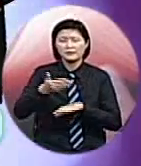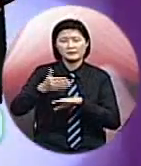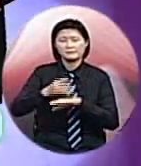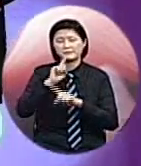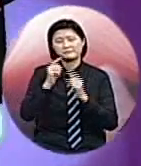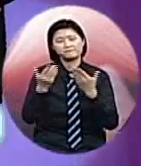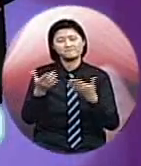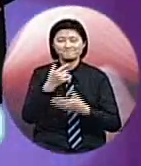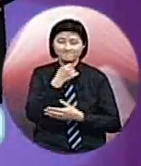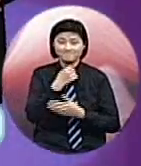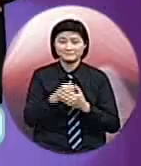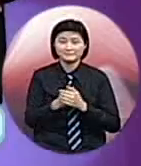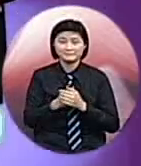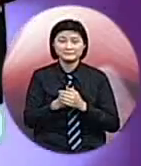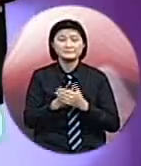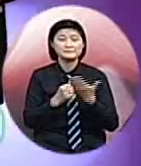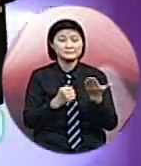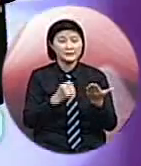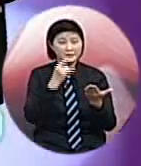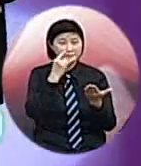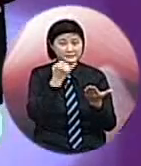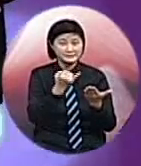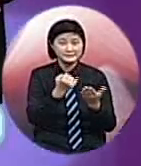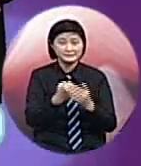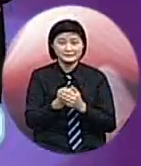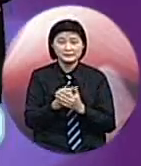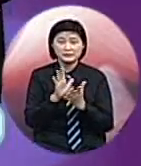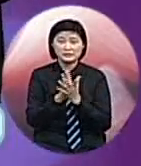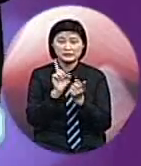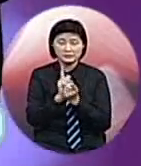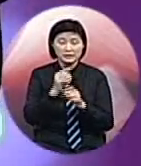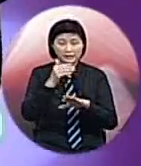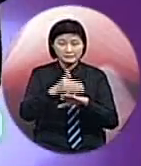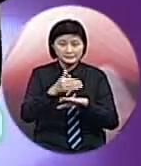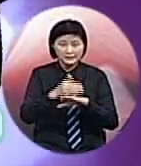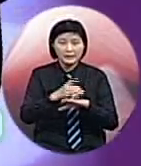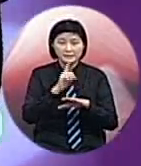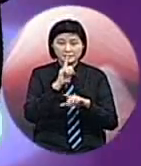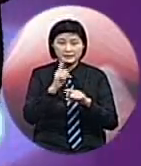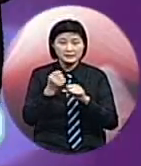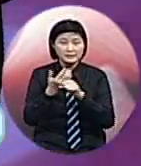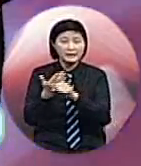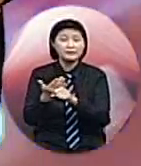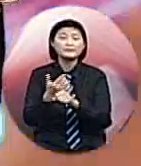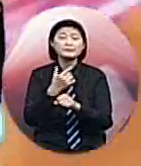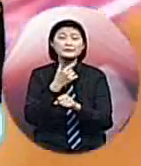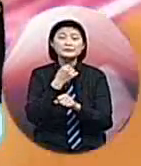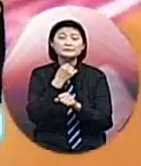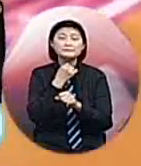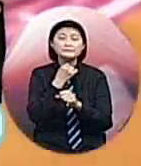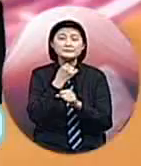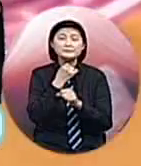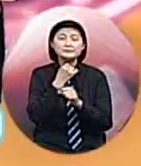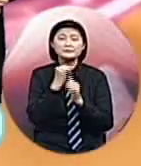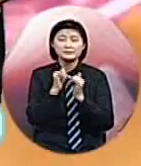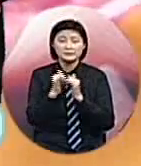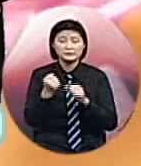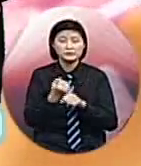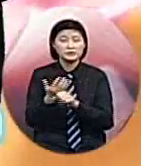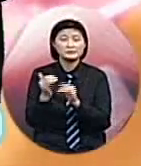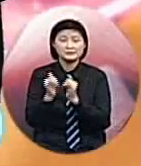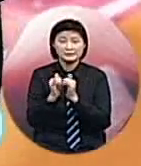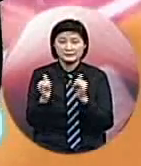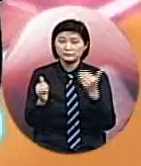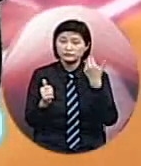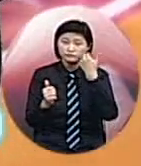감사드리고 싶어요. 예. 그리고 어머니가 또 직접적으로 감사를 예. 하다는 말을